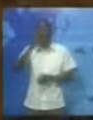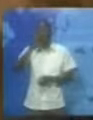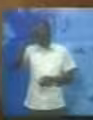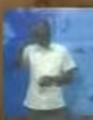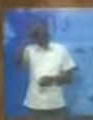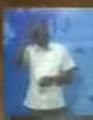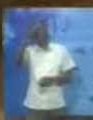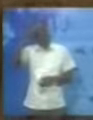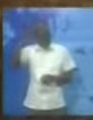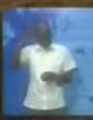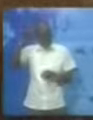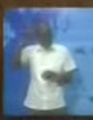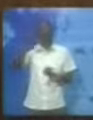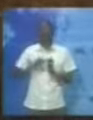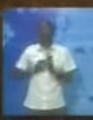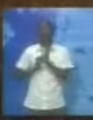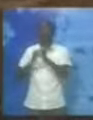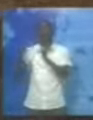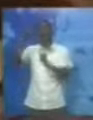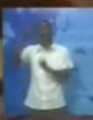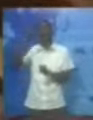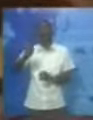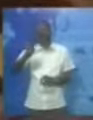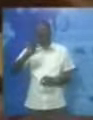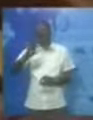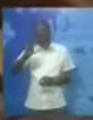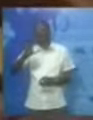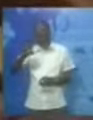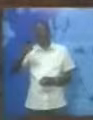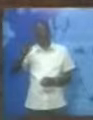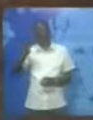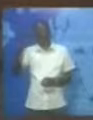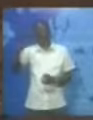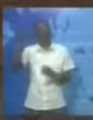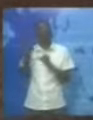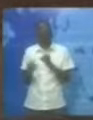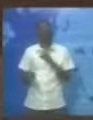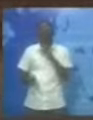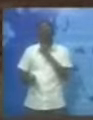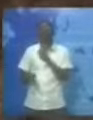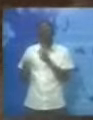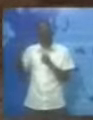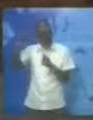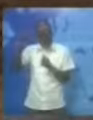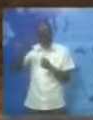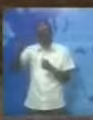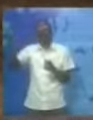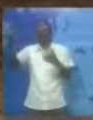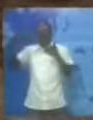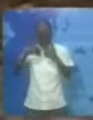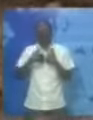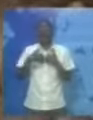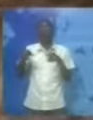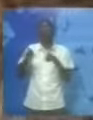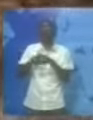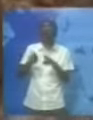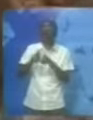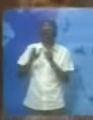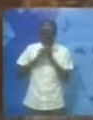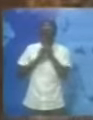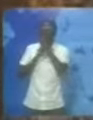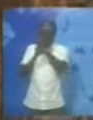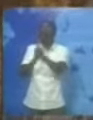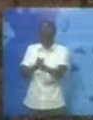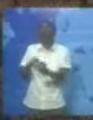aussi un coup de pouce de la part de l'UNESCO. Et ce n'est pas tout. Les ruines de l'Oropénie devront aussi bénéficier de l'accompagnement